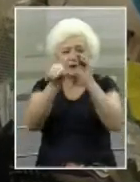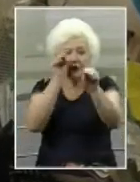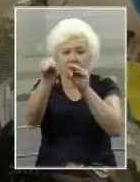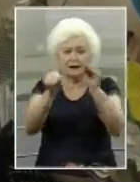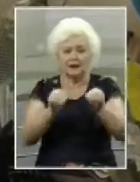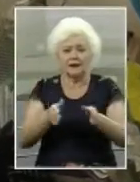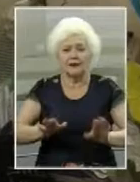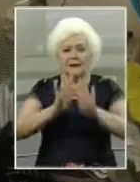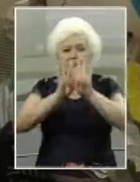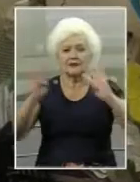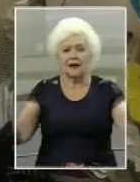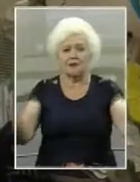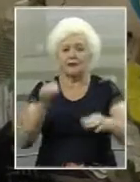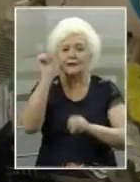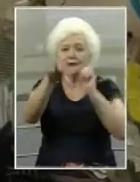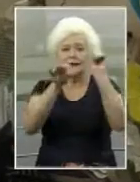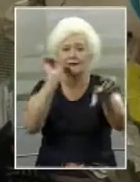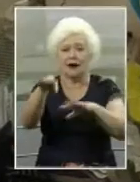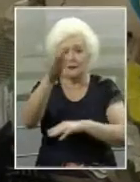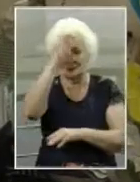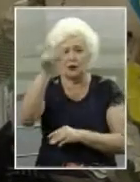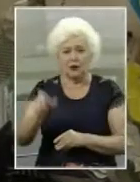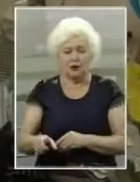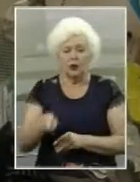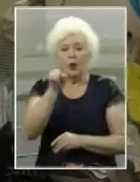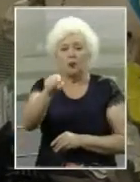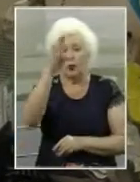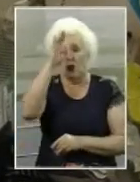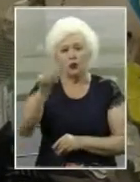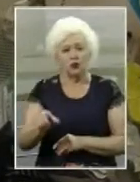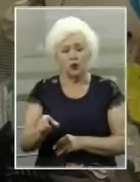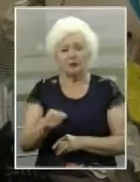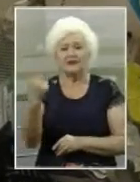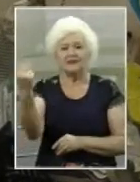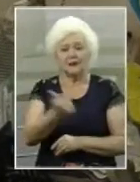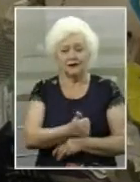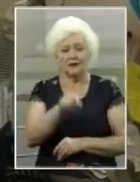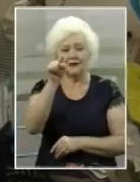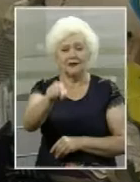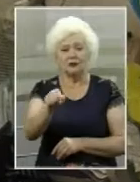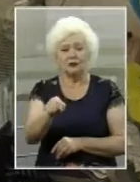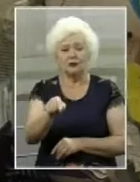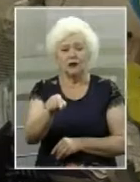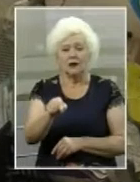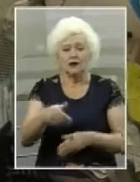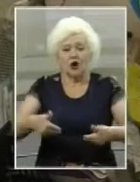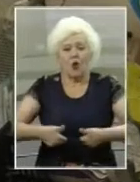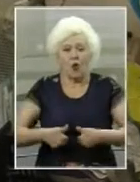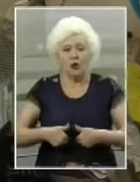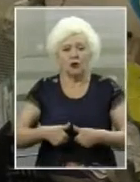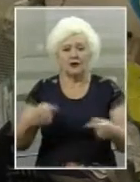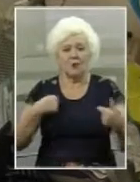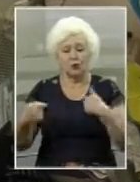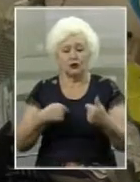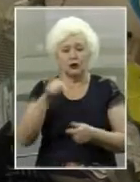паркані щілинка. Ми кидали в щілинку цим хлопцям, бо хлопців 2 неділі тоді їх голодом морили для